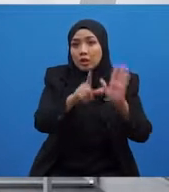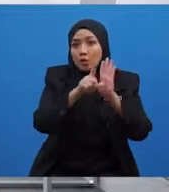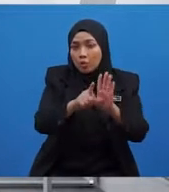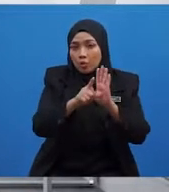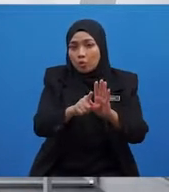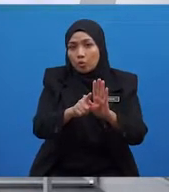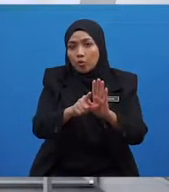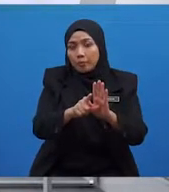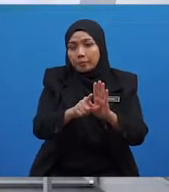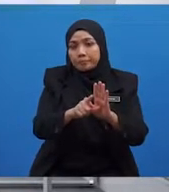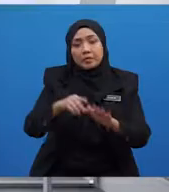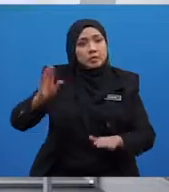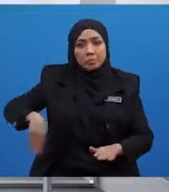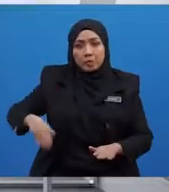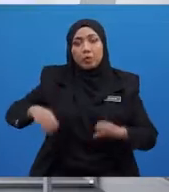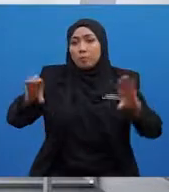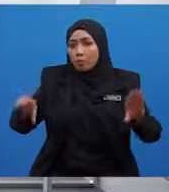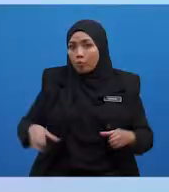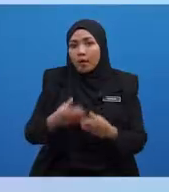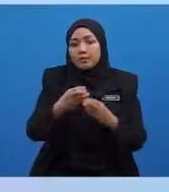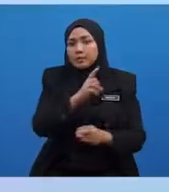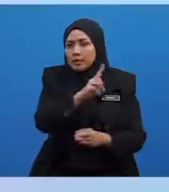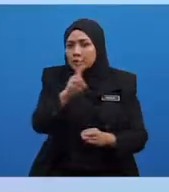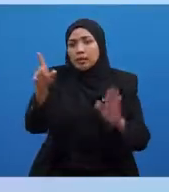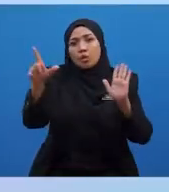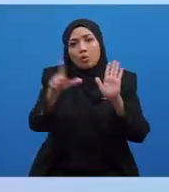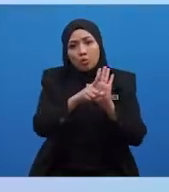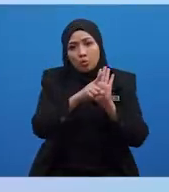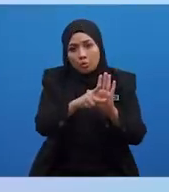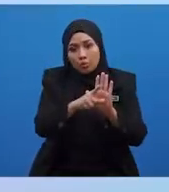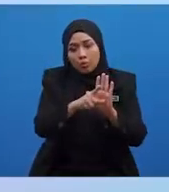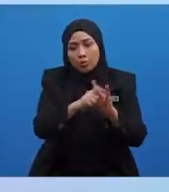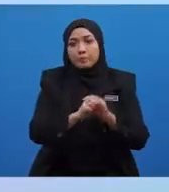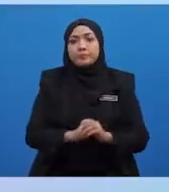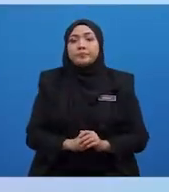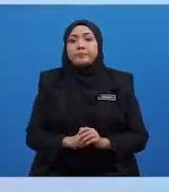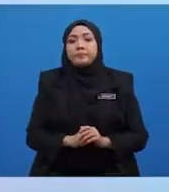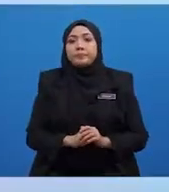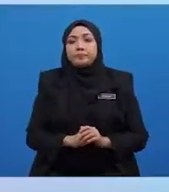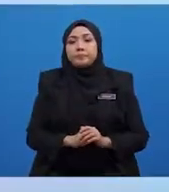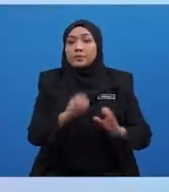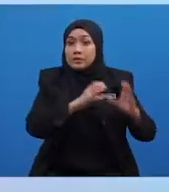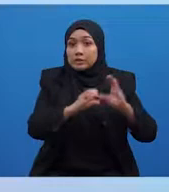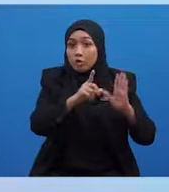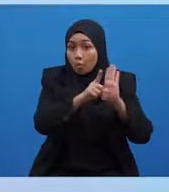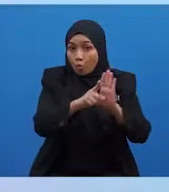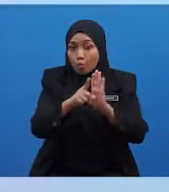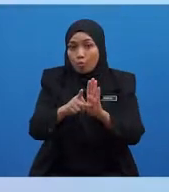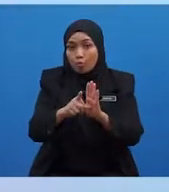dahulu sebelum menghasilkan sesuatu logo. Antara ciri-ciri logo ialah